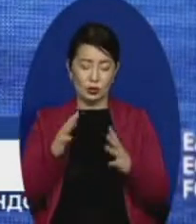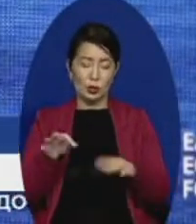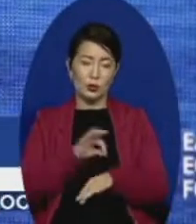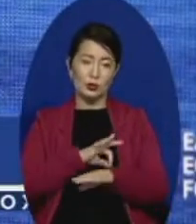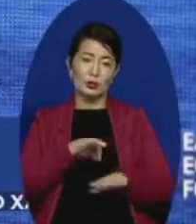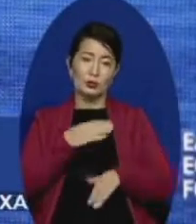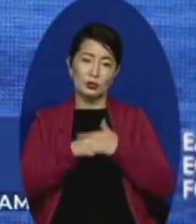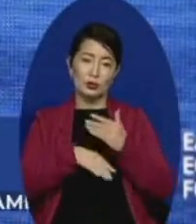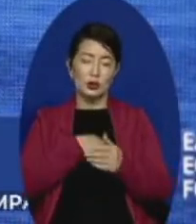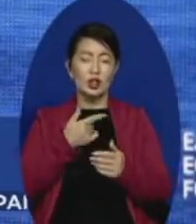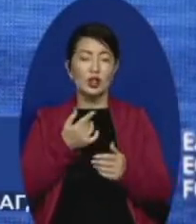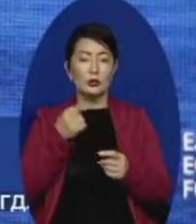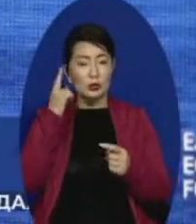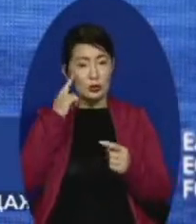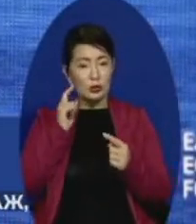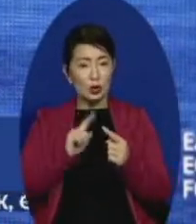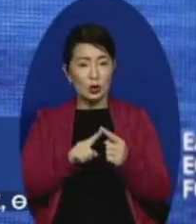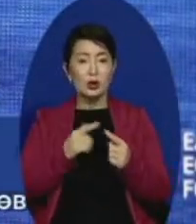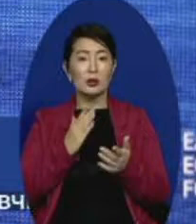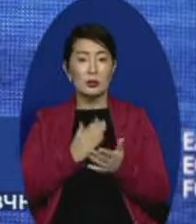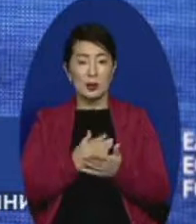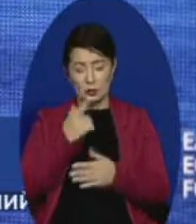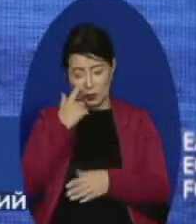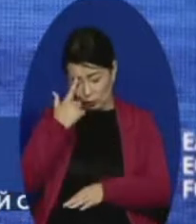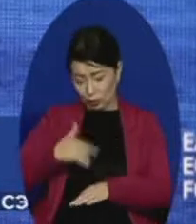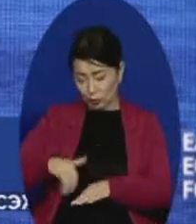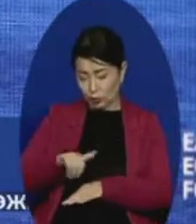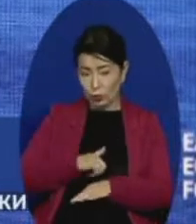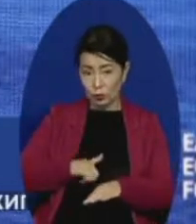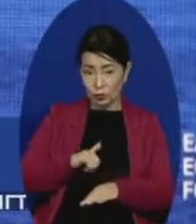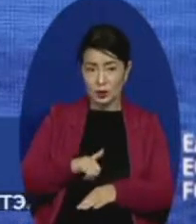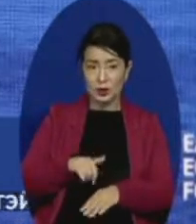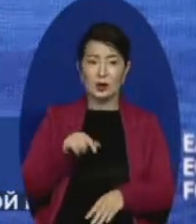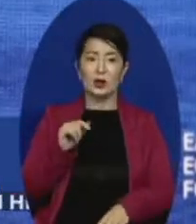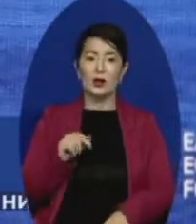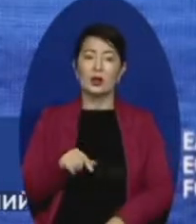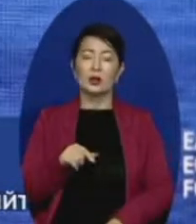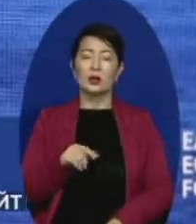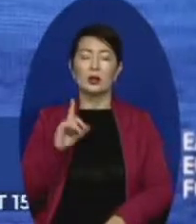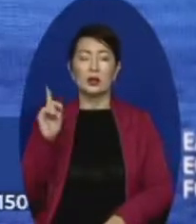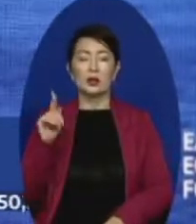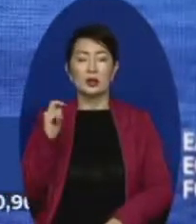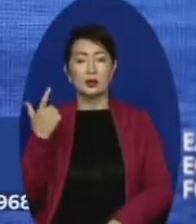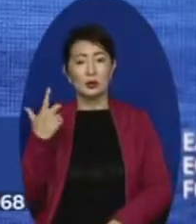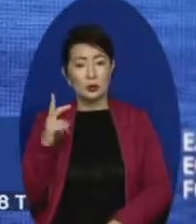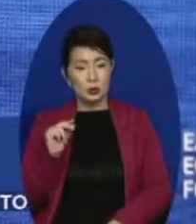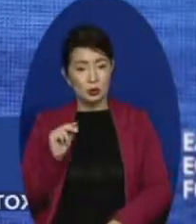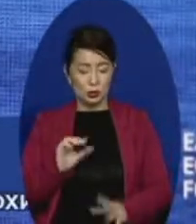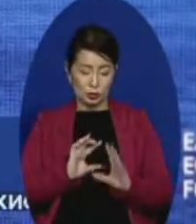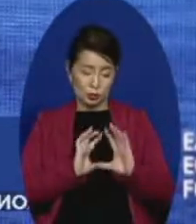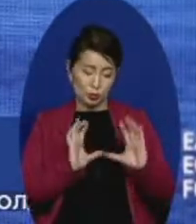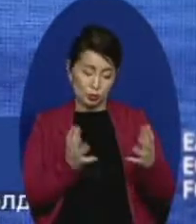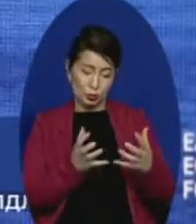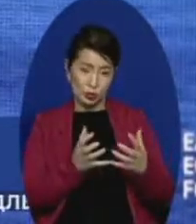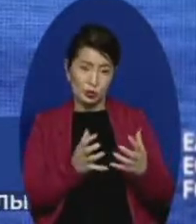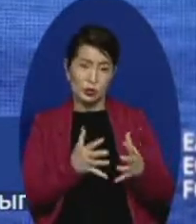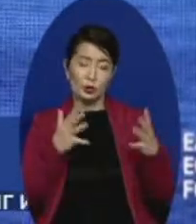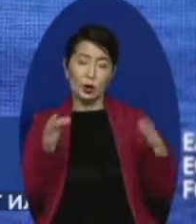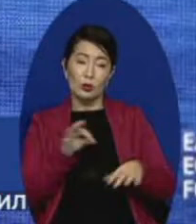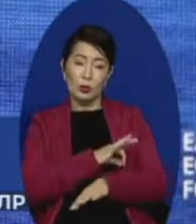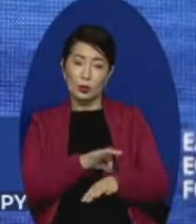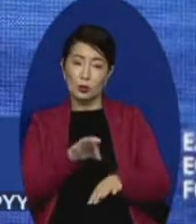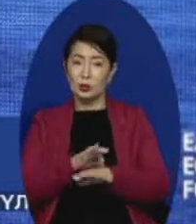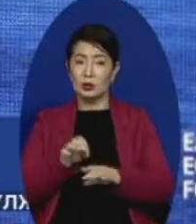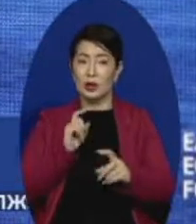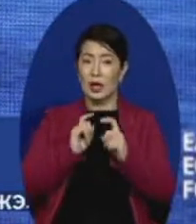томоохон төслүүд хэрэгжүүлэх ийм зорилттой байгаа. Монгол улс одоо эрчим хүчний бүс нутгийн хэмжээний томоохон